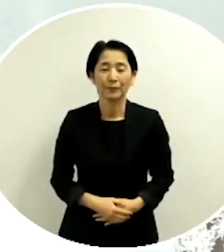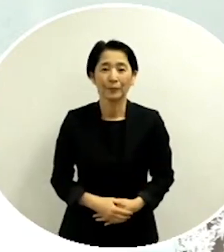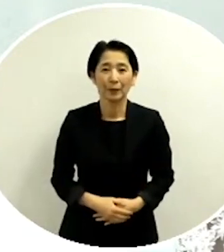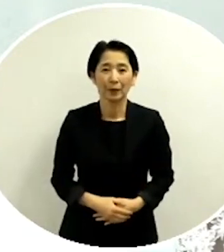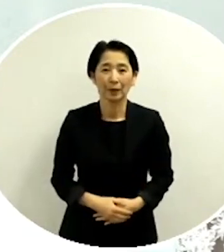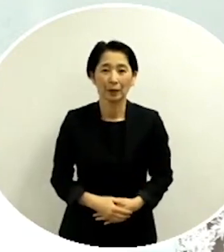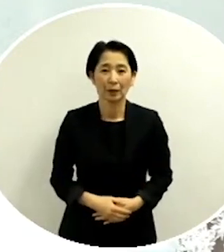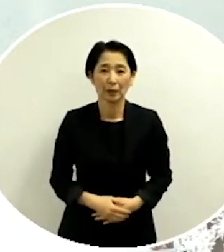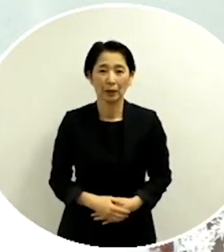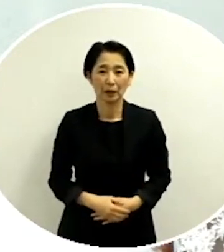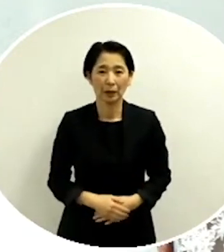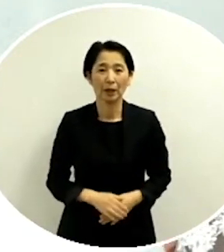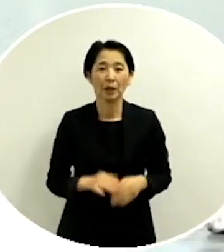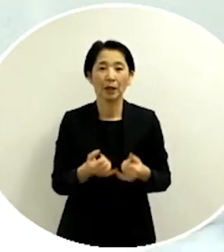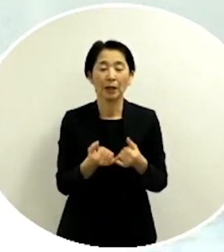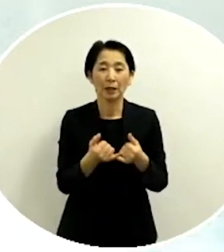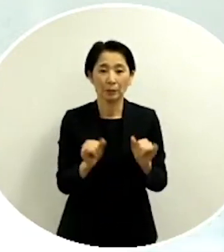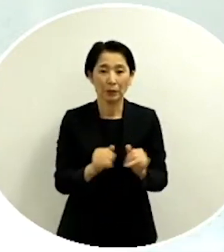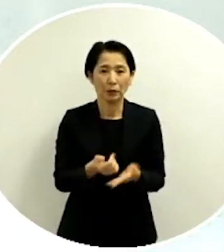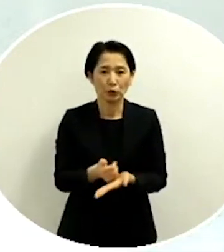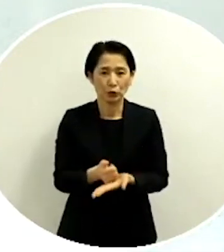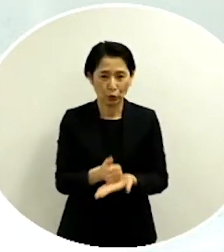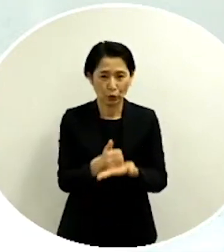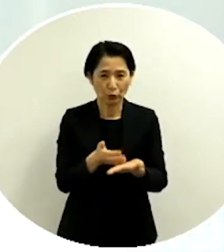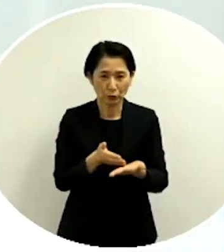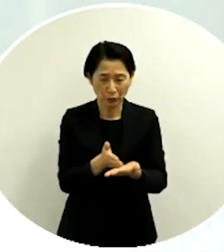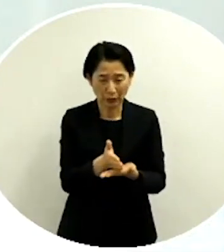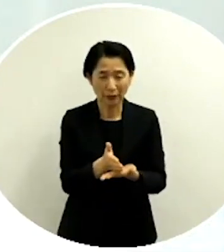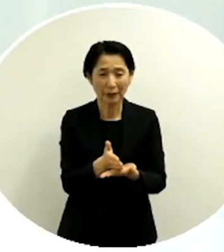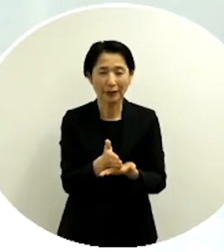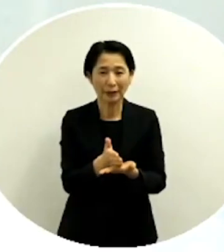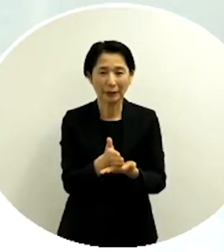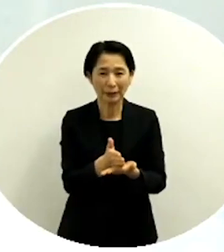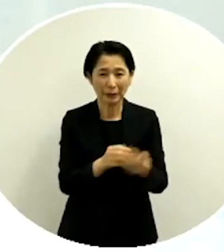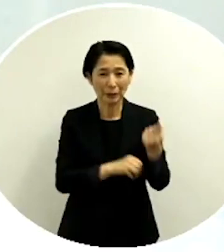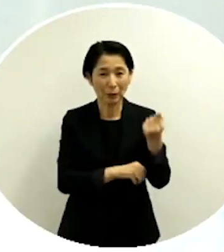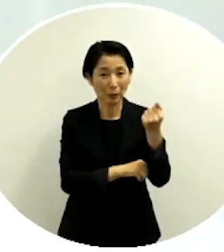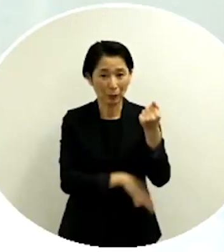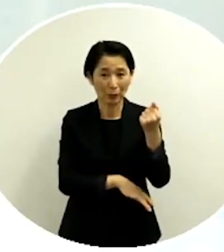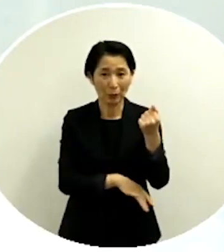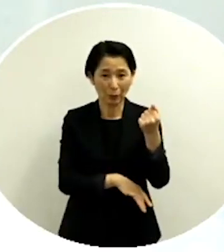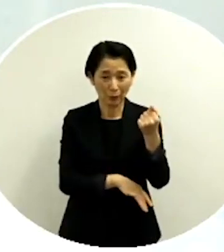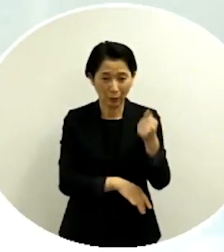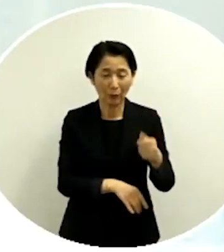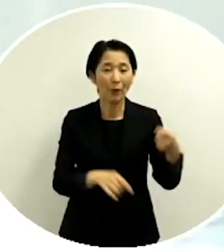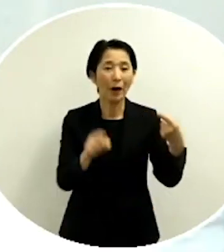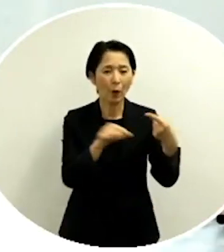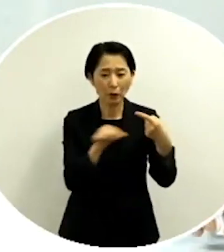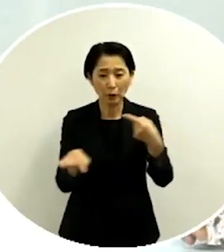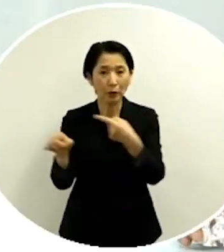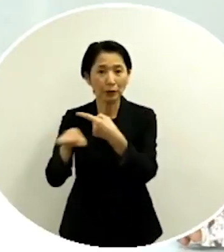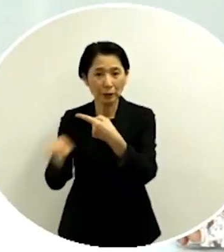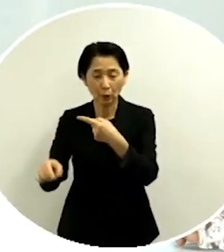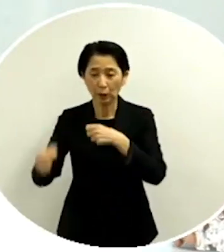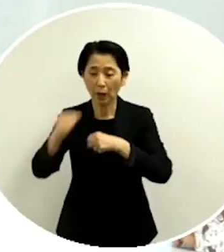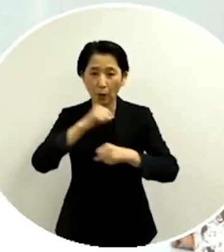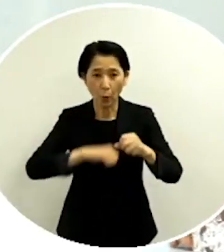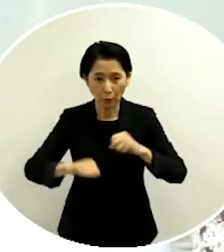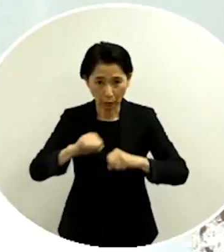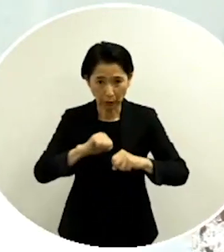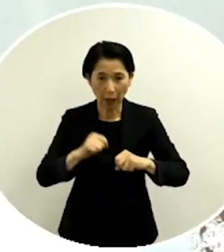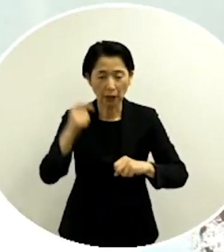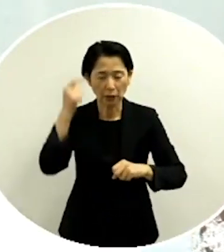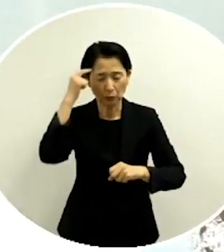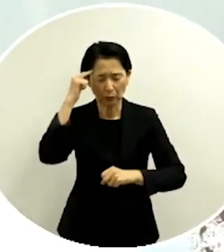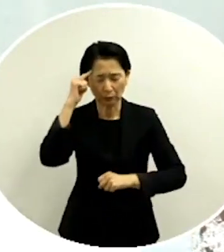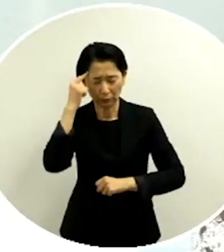wish 木の貴方はですねやはり主権者である国民の皆さんお一人おひとりが主体的に行動して自分